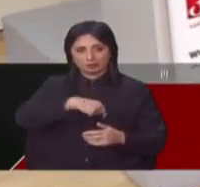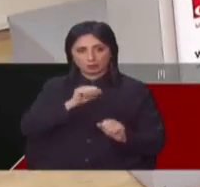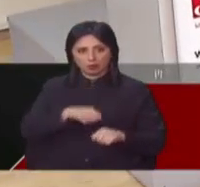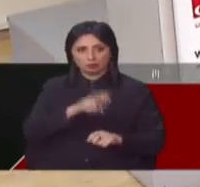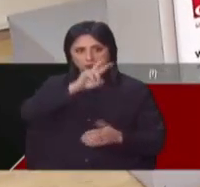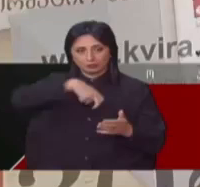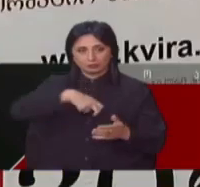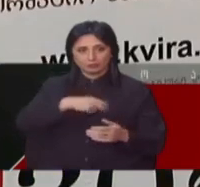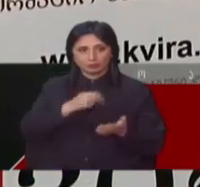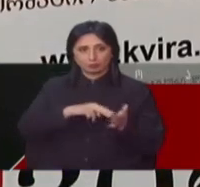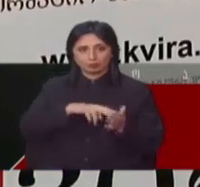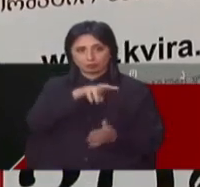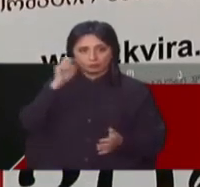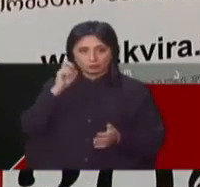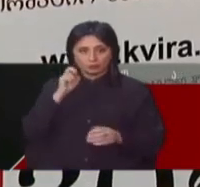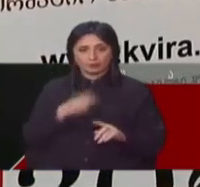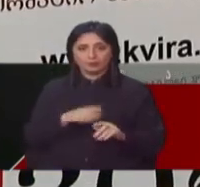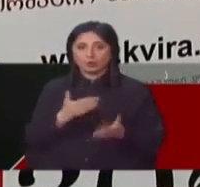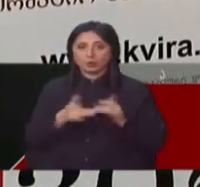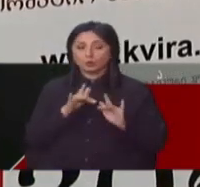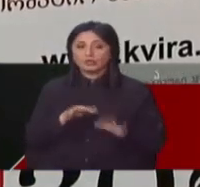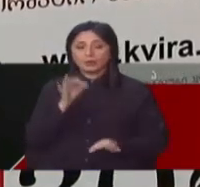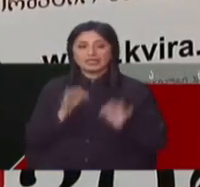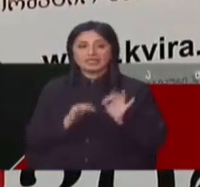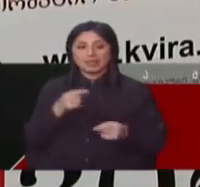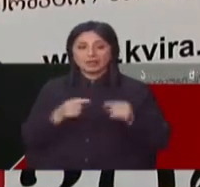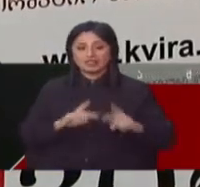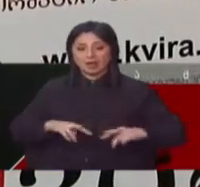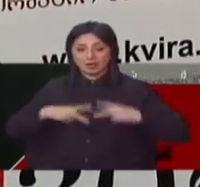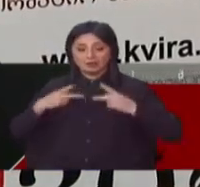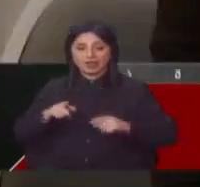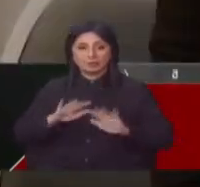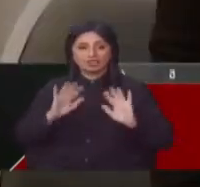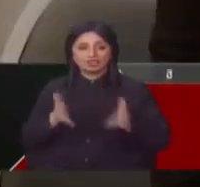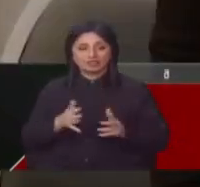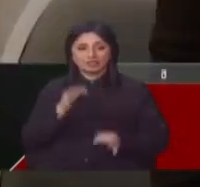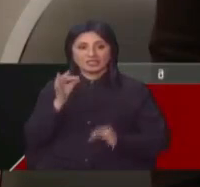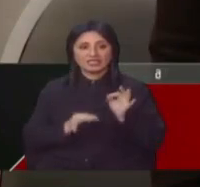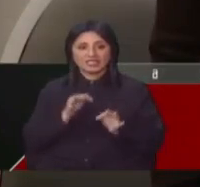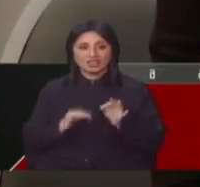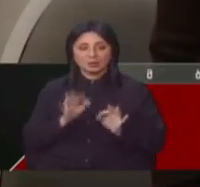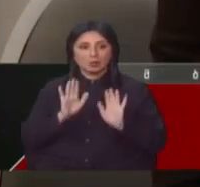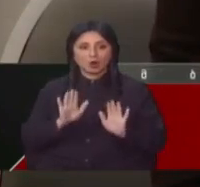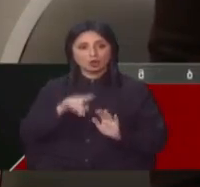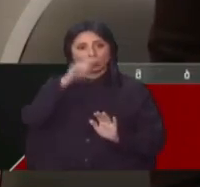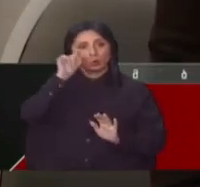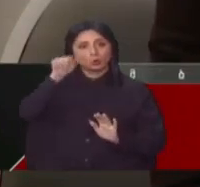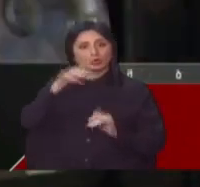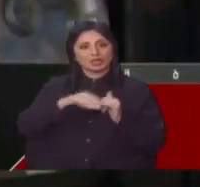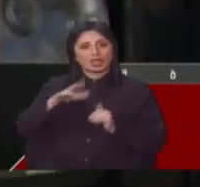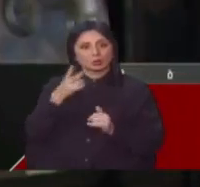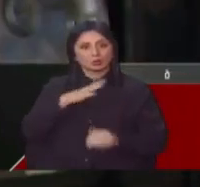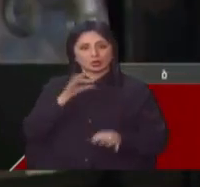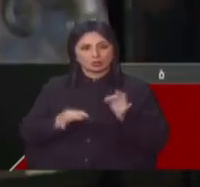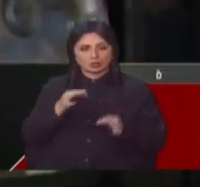facto, Abhazetis, Biugeti, da, Moit Hon. Tu sakme sasamartlo davashi gadaizardeba, am shemtkhovashi sasamartlo protsesi mkholod Rusetis